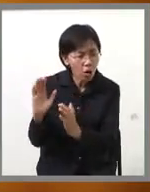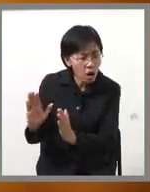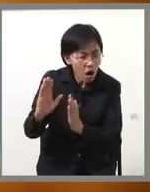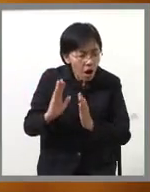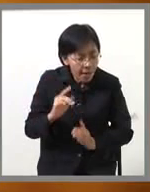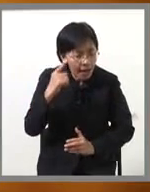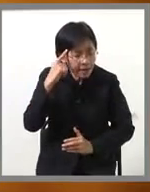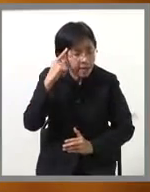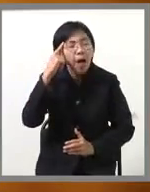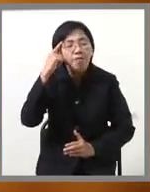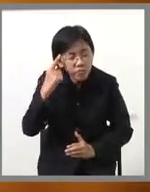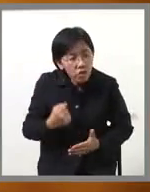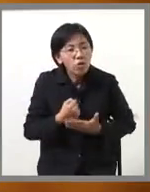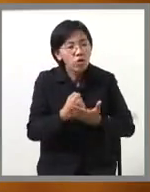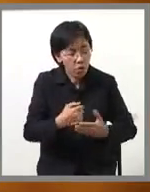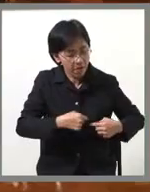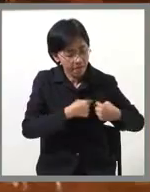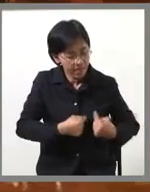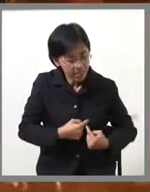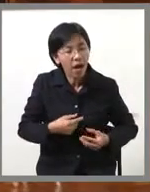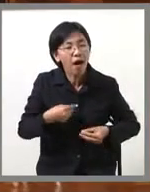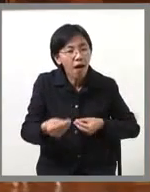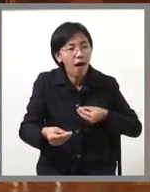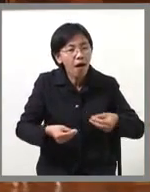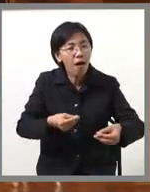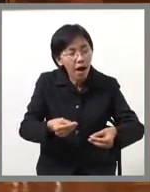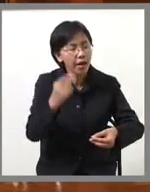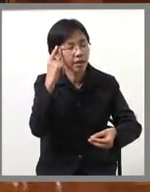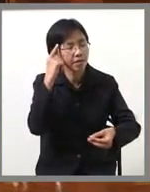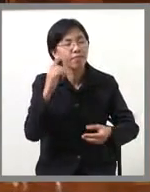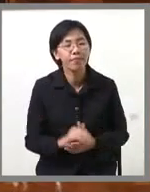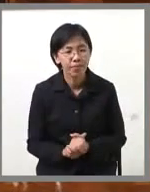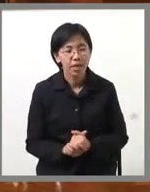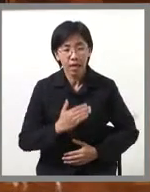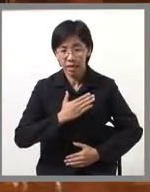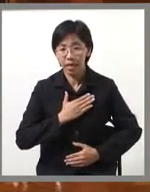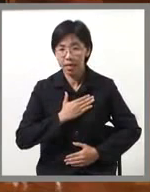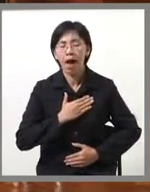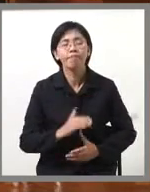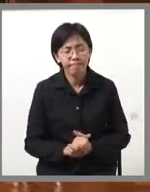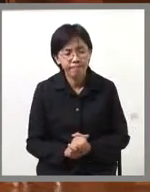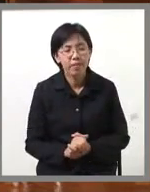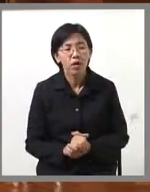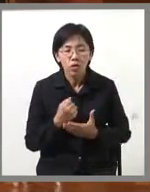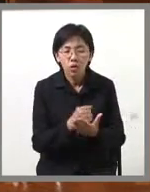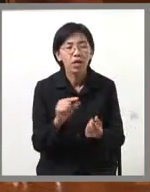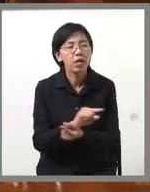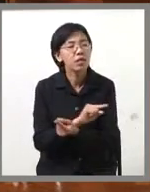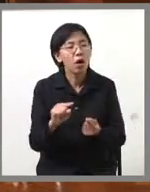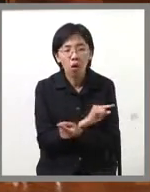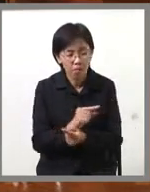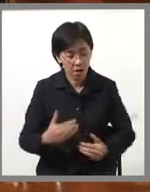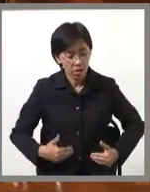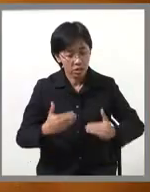ต้องคิดให้เป็นหลักเราก็กราบหลวงพ่อโบยว่าเราจะให้สังคมชีวิตนี้จะเดิน